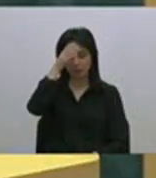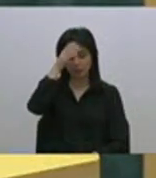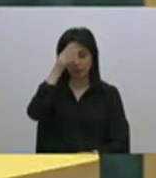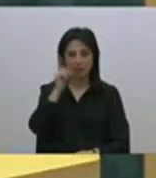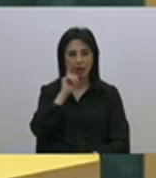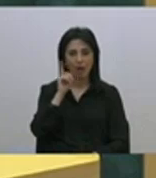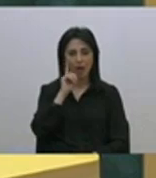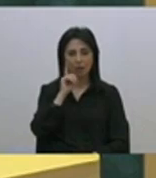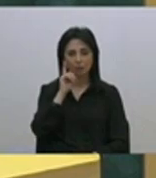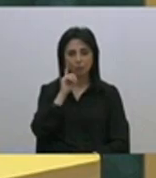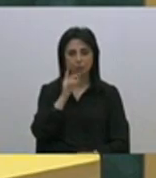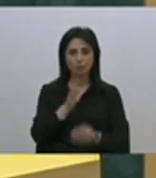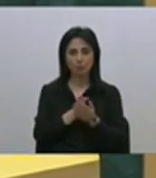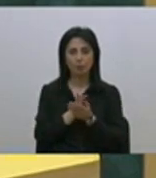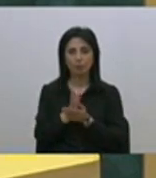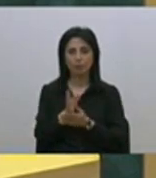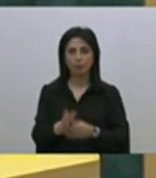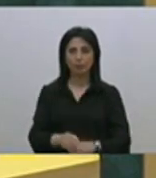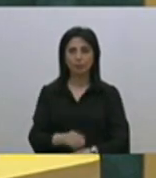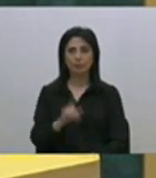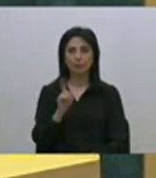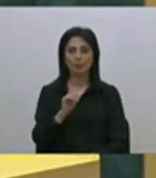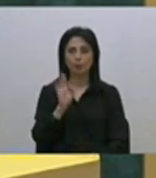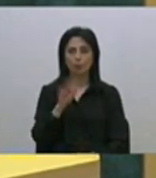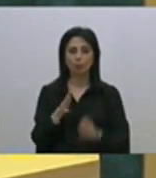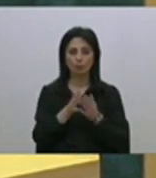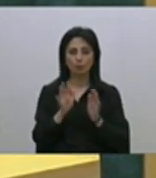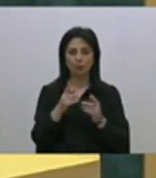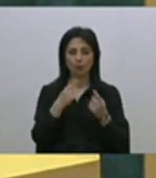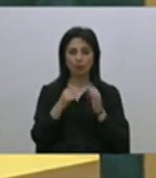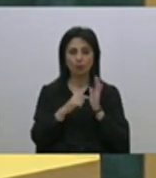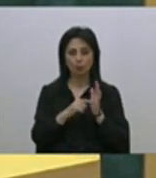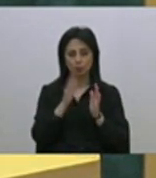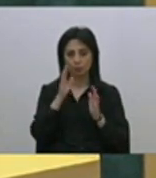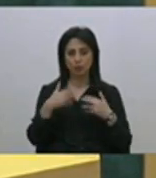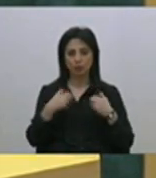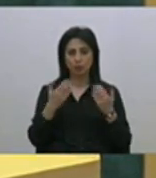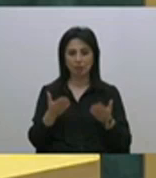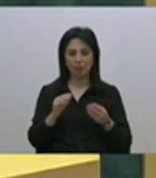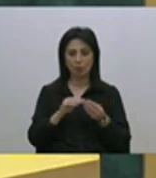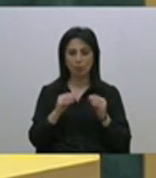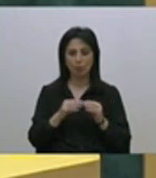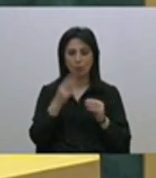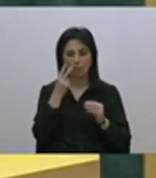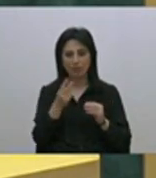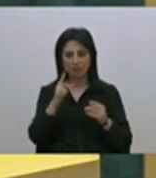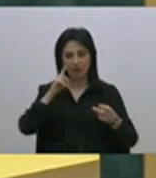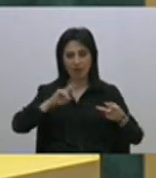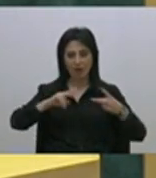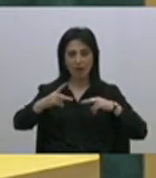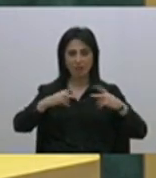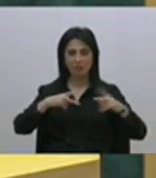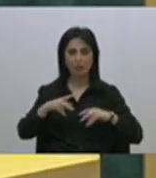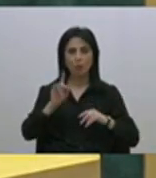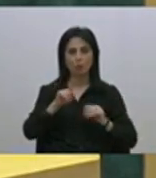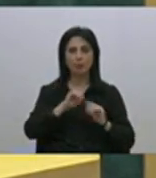და ახალგაზრდობის მიმართულებით, რაც უფრო მეტი დისკუსია იქნება ჯანსაღი პრობლემებზე, ხედვების გაცვლაზე, მით